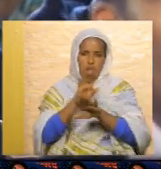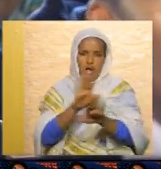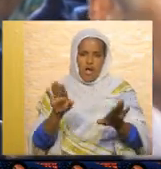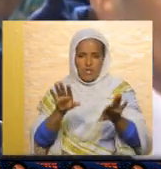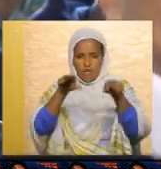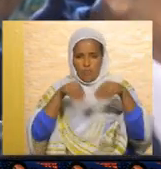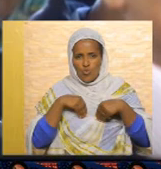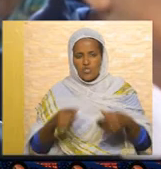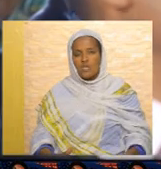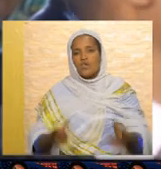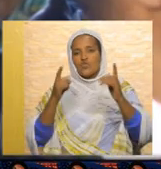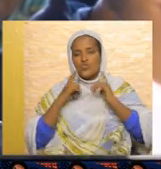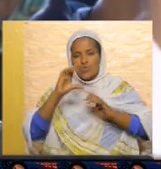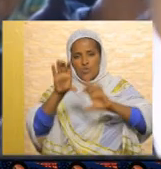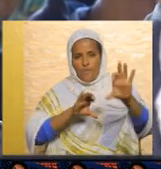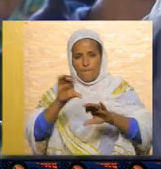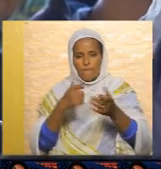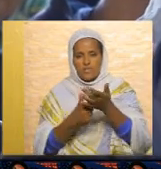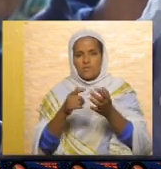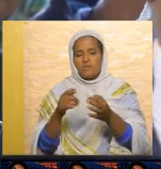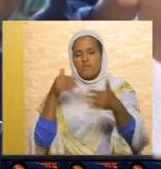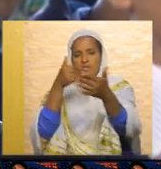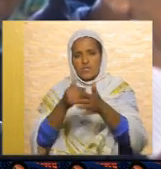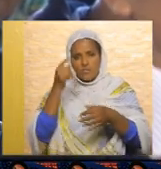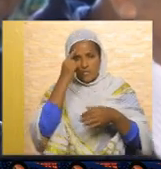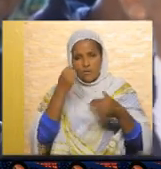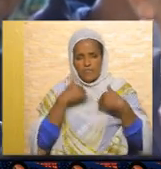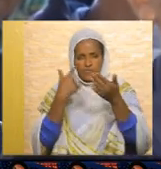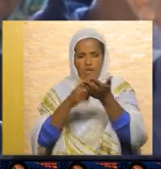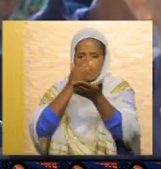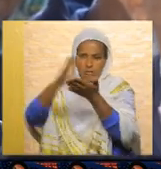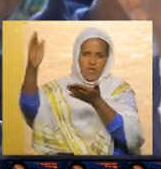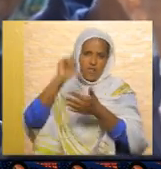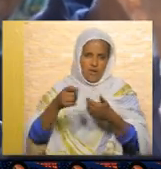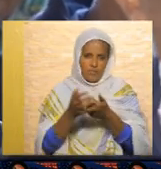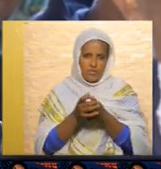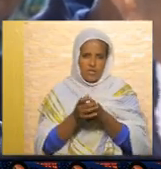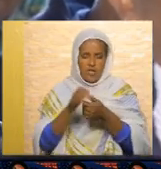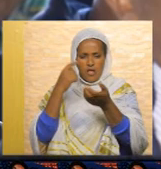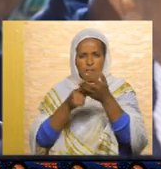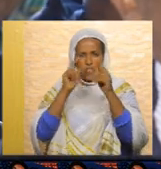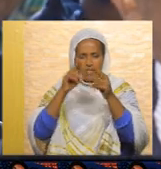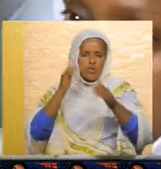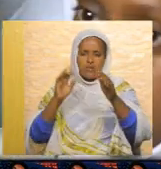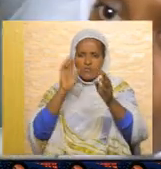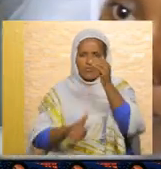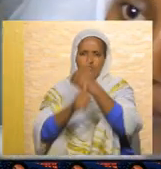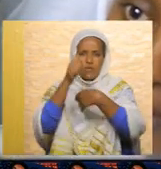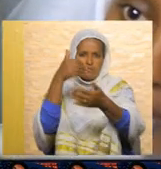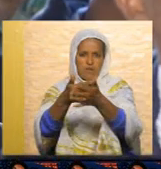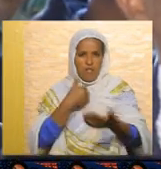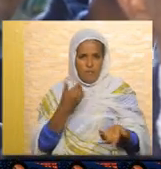ተቀብለውት እንዲኖሩ የሚያደርግ ድረስ የደረሰ አስተሳሰብ፣ ይህን መቅረፍ አለ። ይሄ በጣም መቀረፍ ያለበት ነገር።